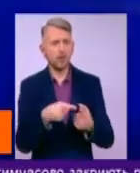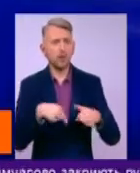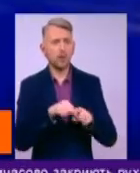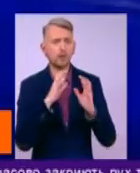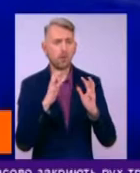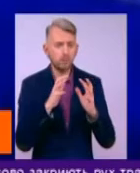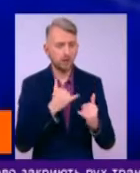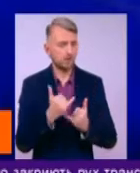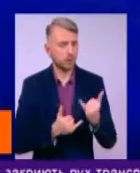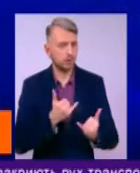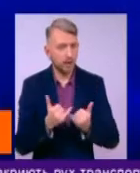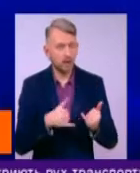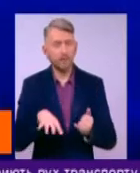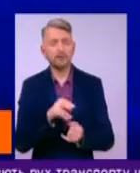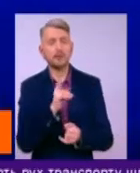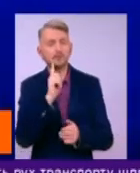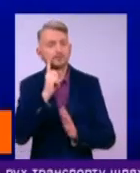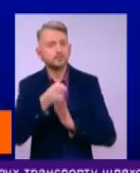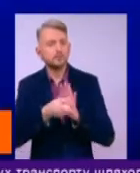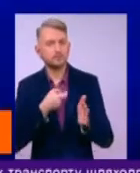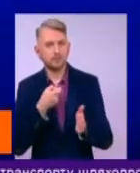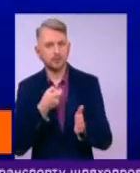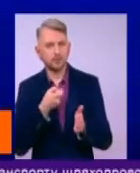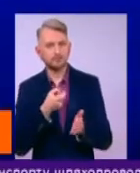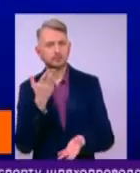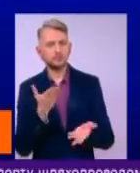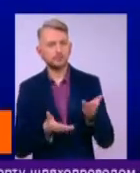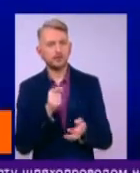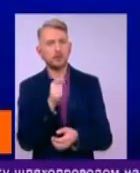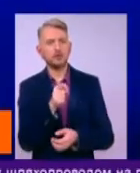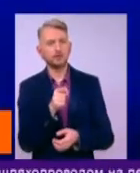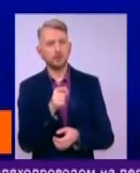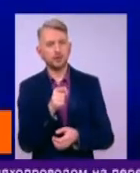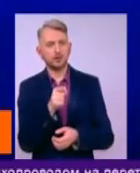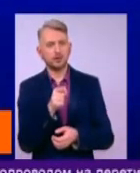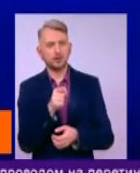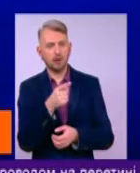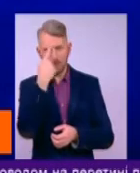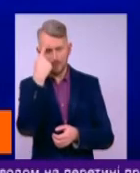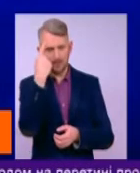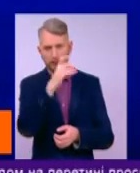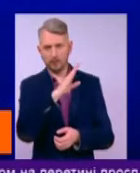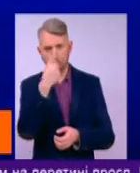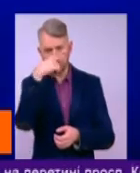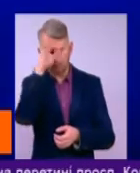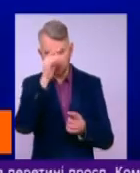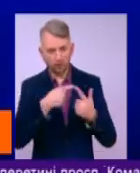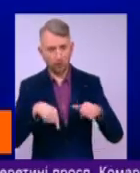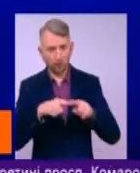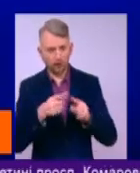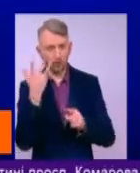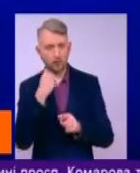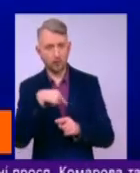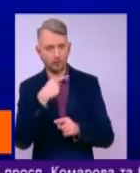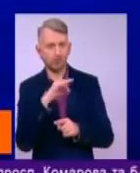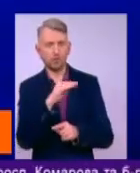і піклування. І всі, кому стало відомо, якщо вони не інформують правоохоронні органи, коли ми говоримо вже